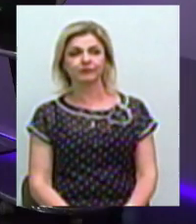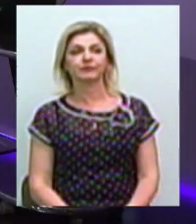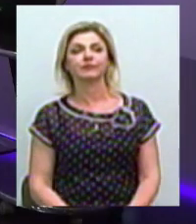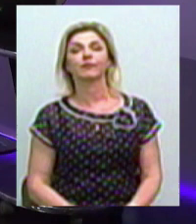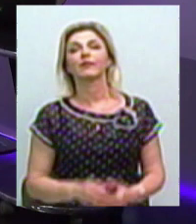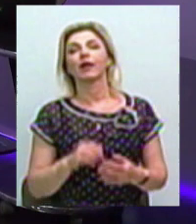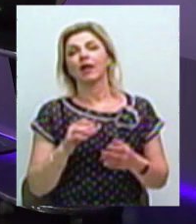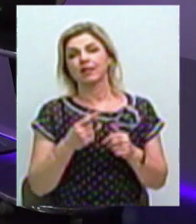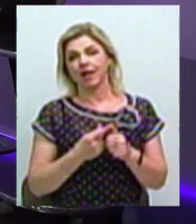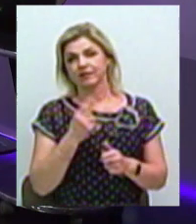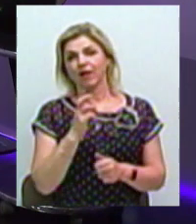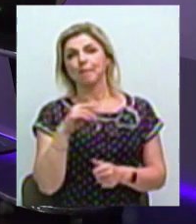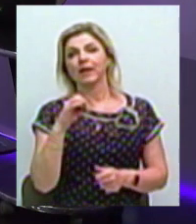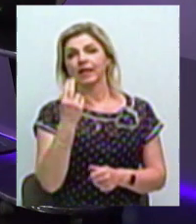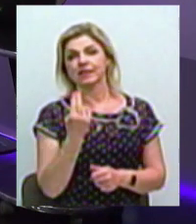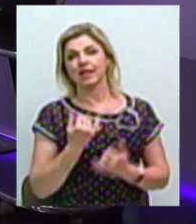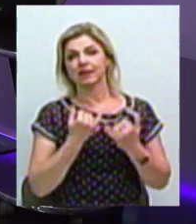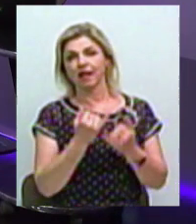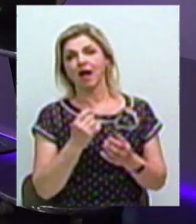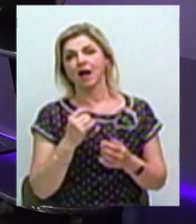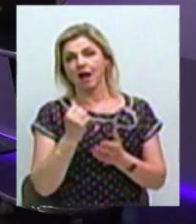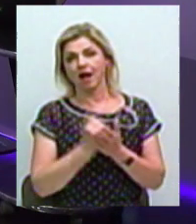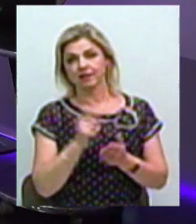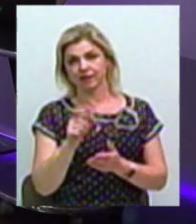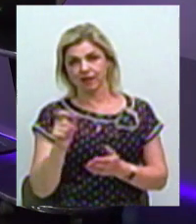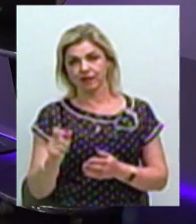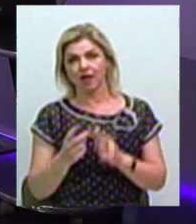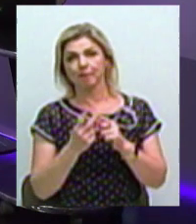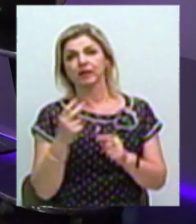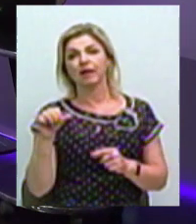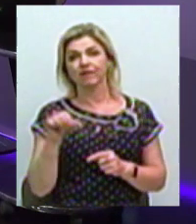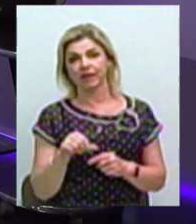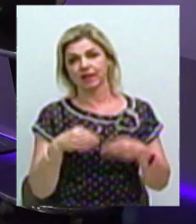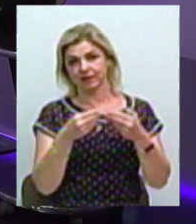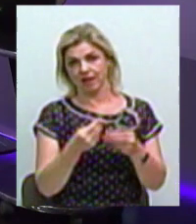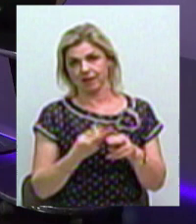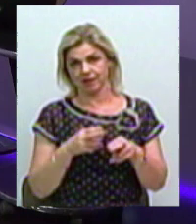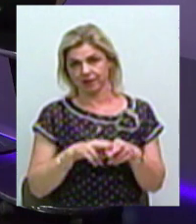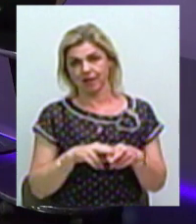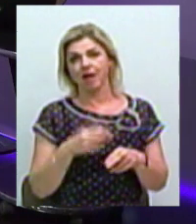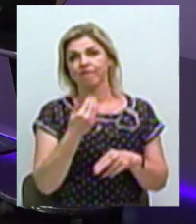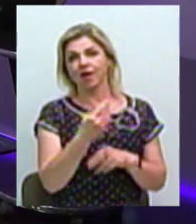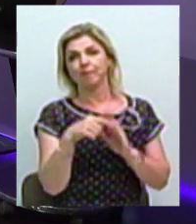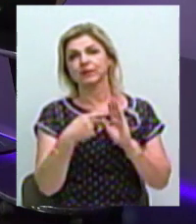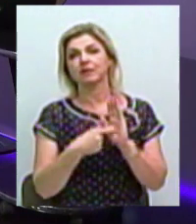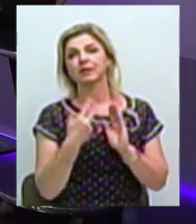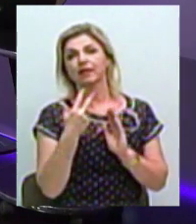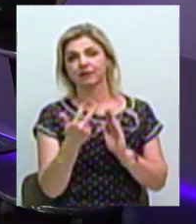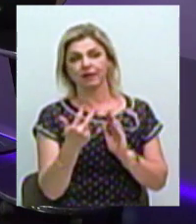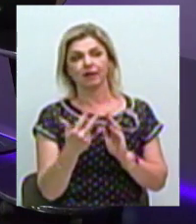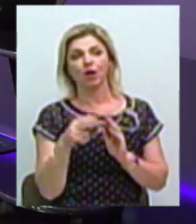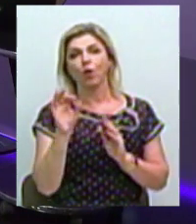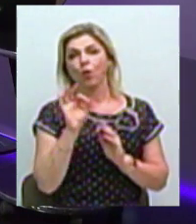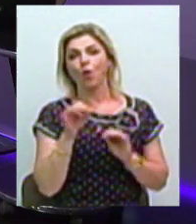Умовна назва «Бліц для кандидата». Півтори хвилини дається на це. Я поставлю вам три запитання. Добре.